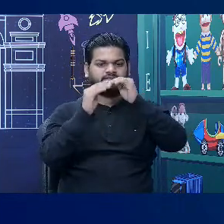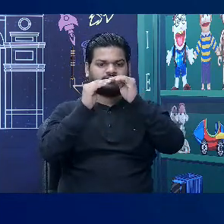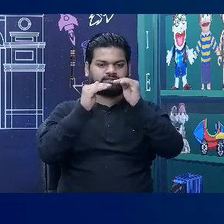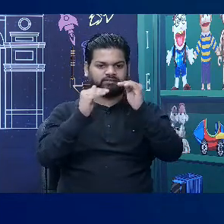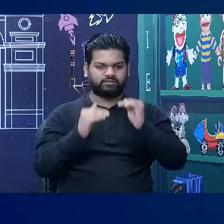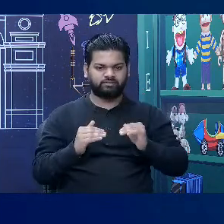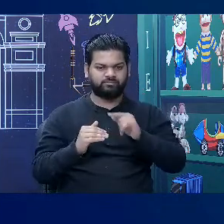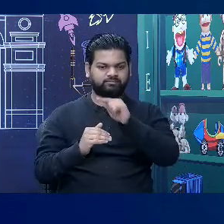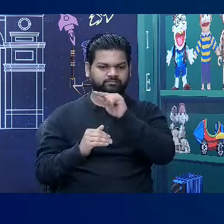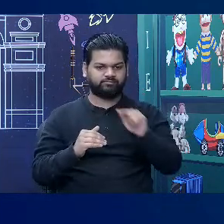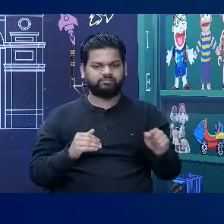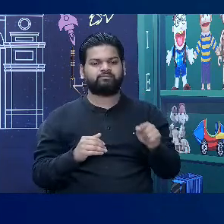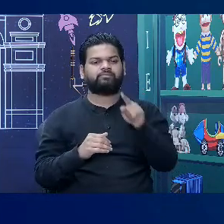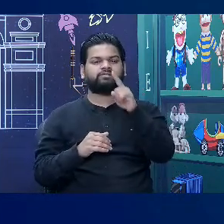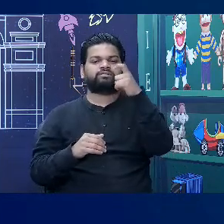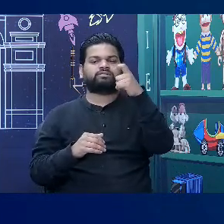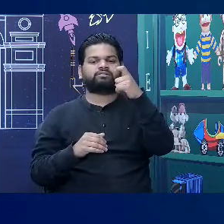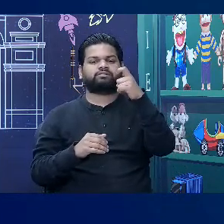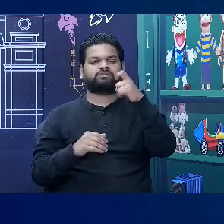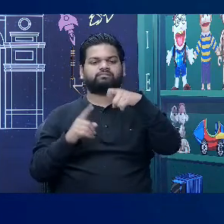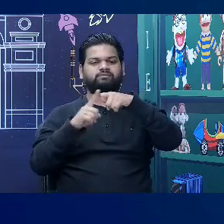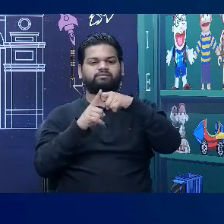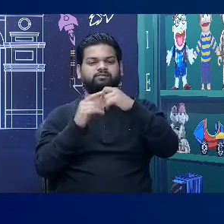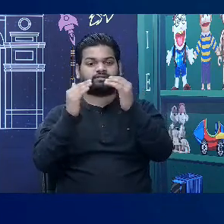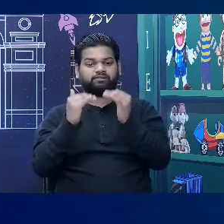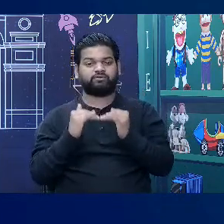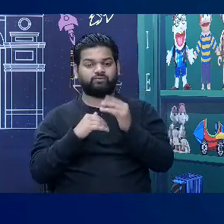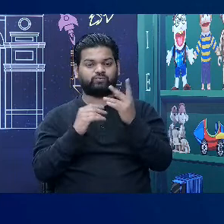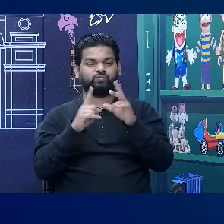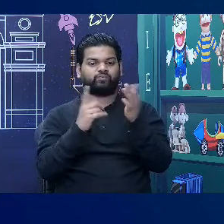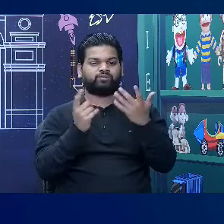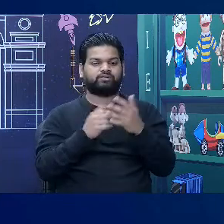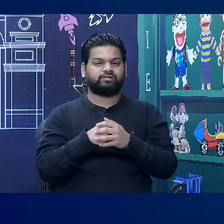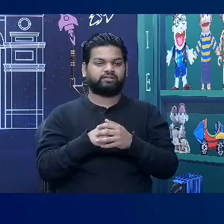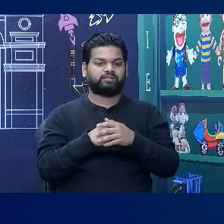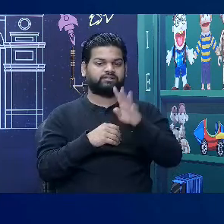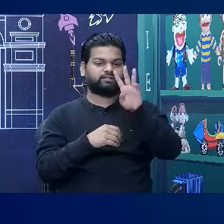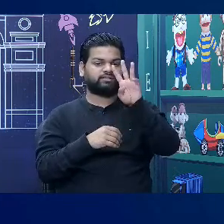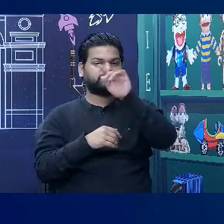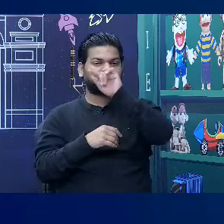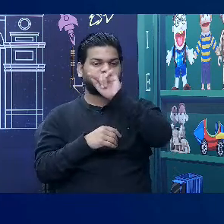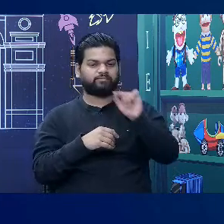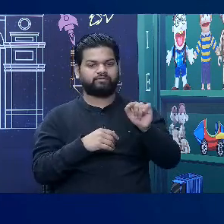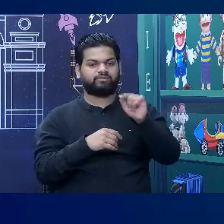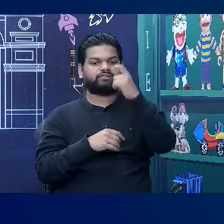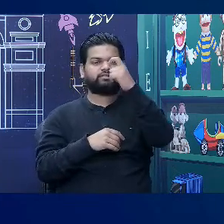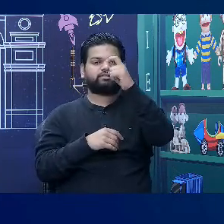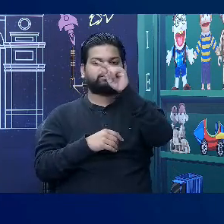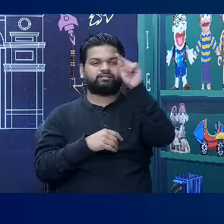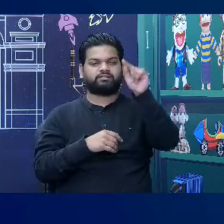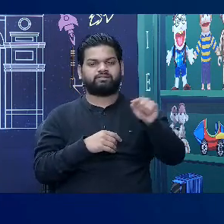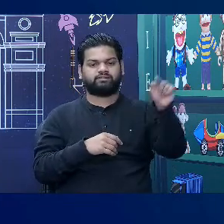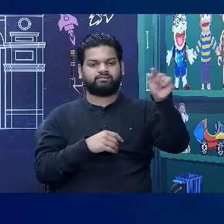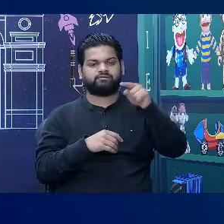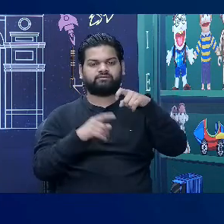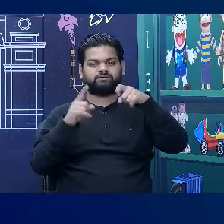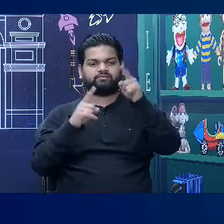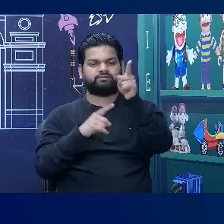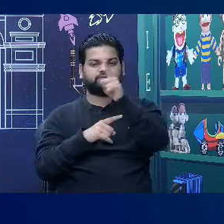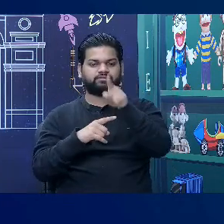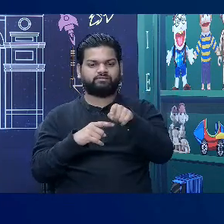3/√7। इस तरीके से हमने cos A और tan A की वैल्यू निकाल ली जी। ऑलराइट। बिल्कुल मैम,